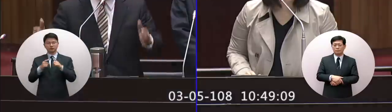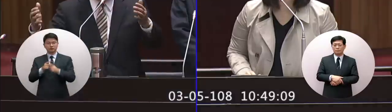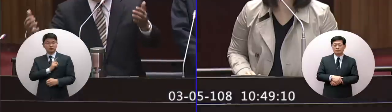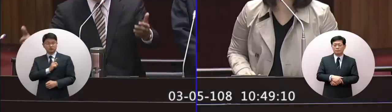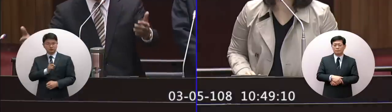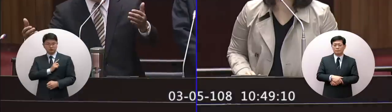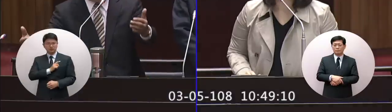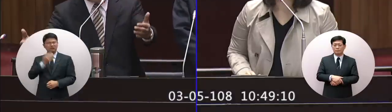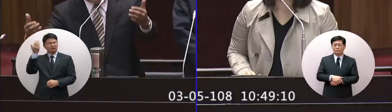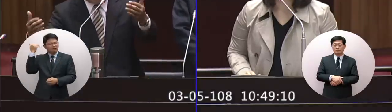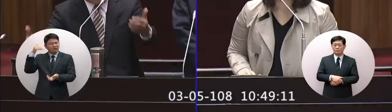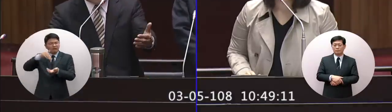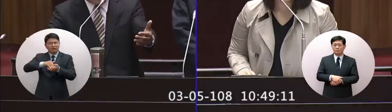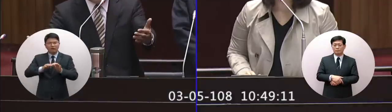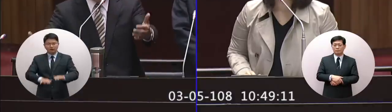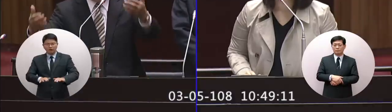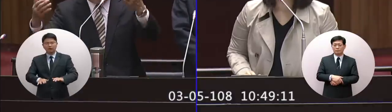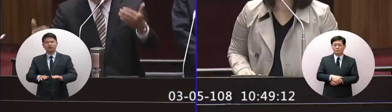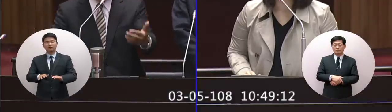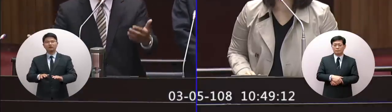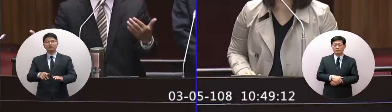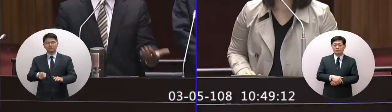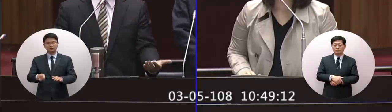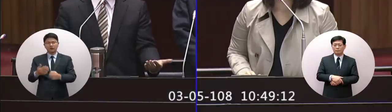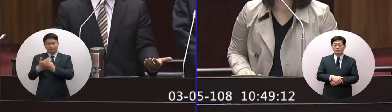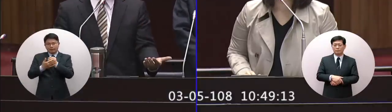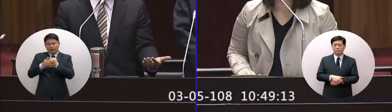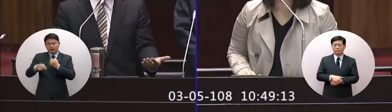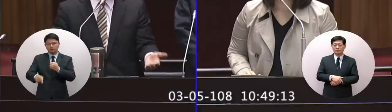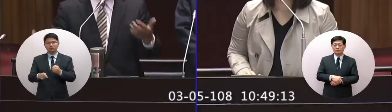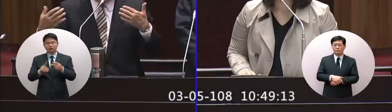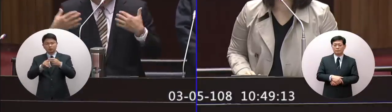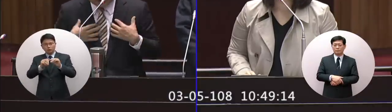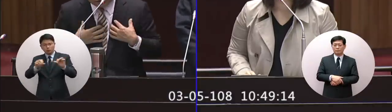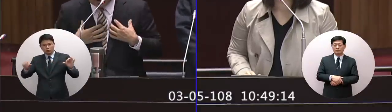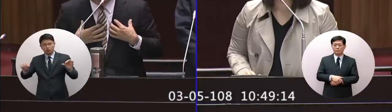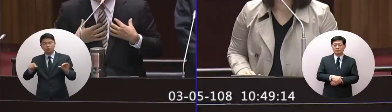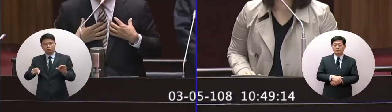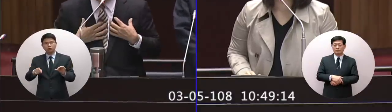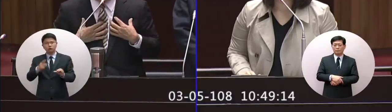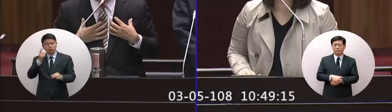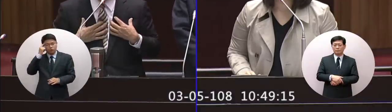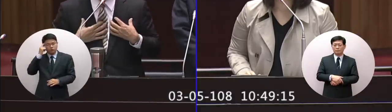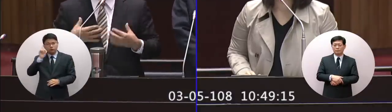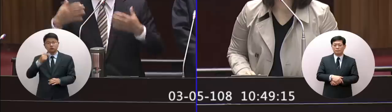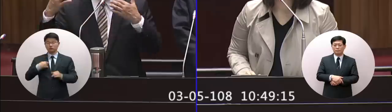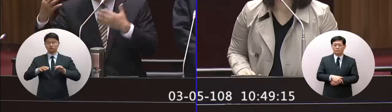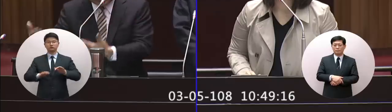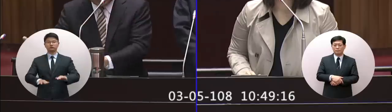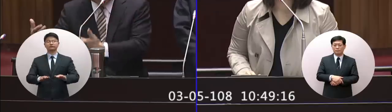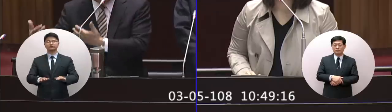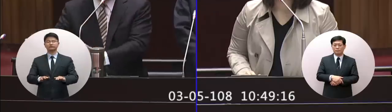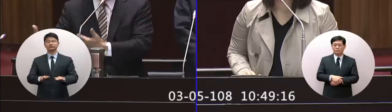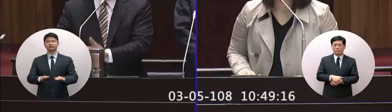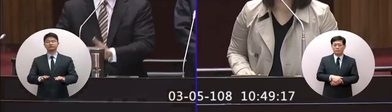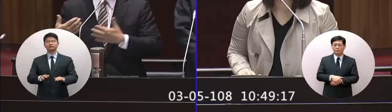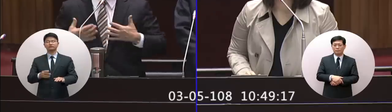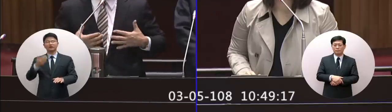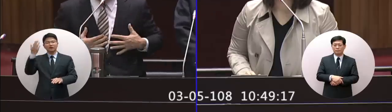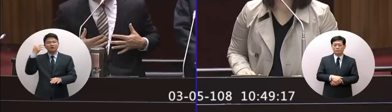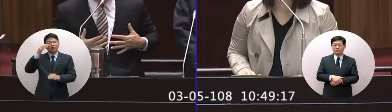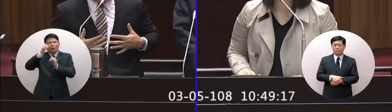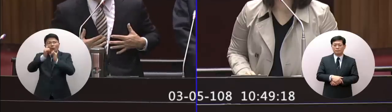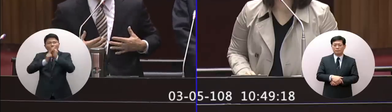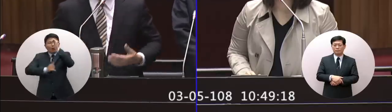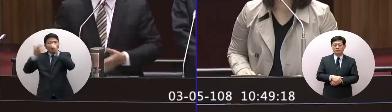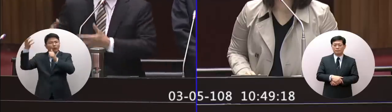世代经营这一个国家，保住这一块土地。我们作为今天先祖传下